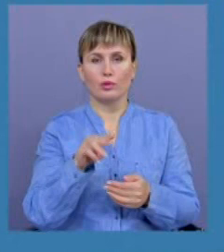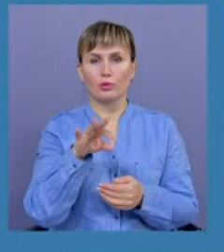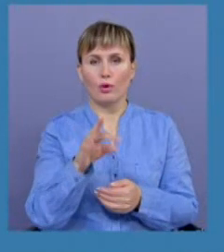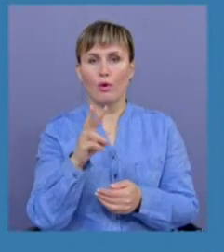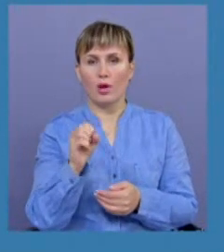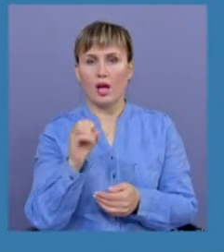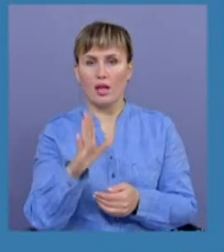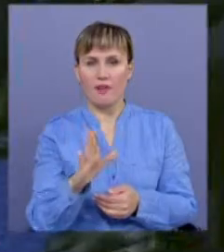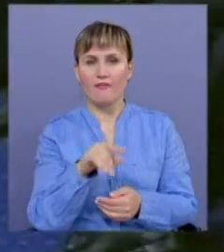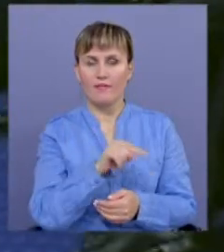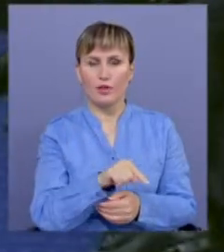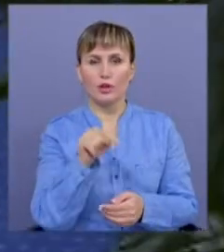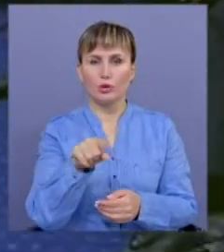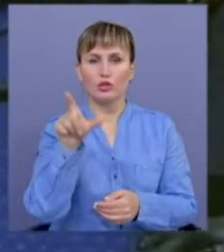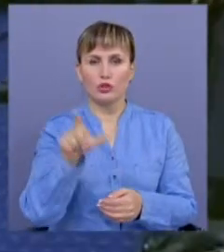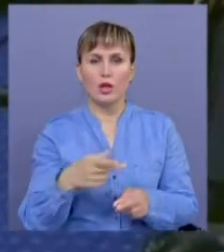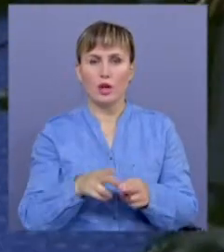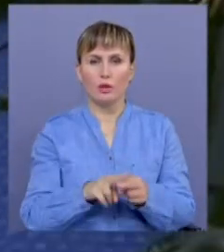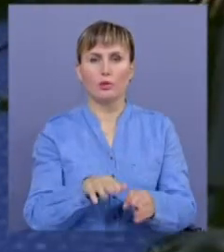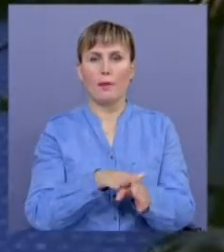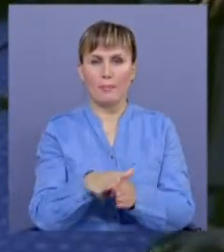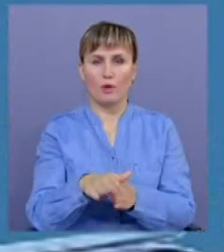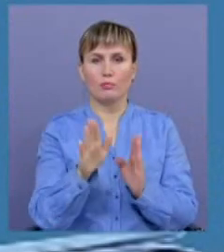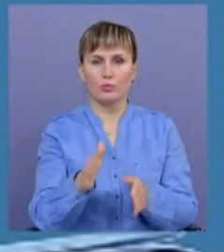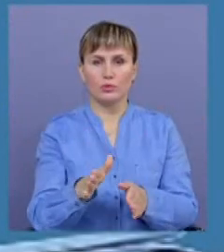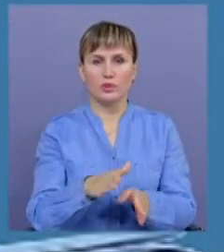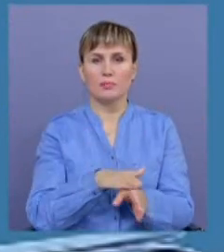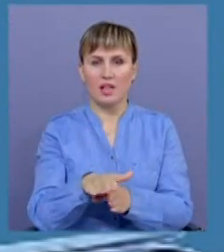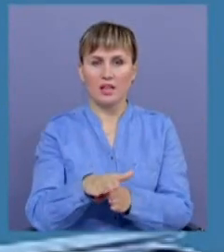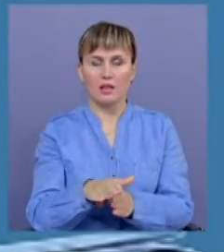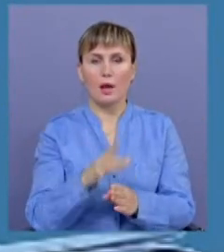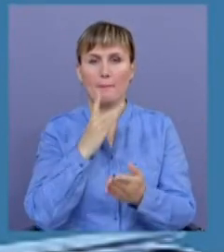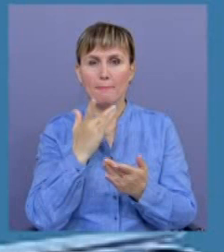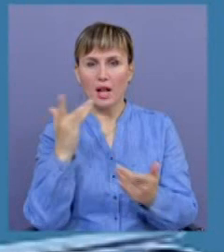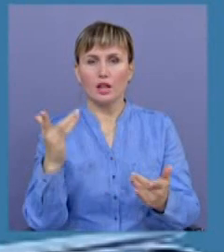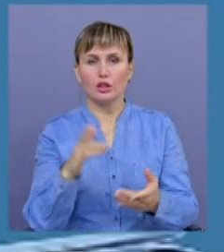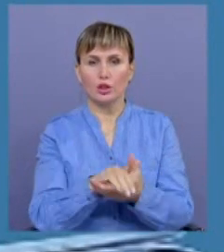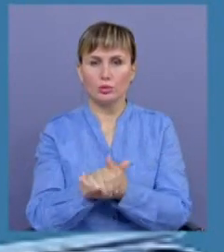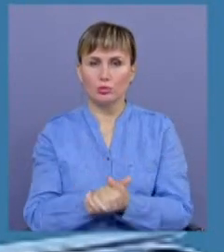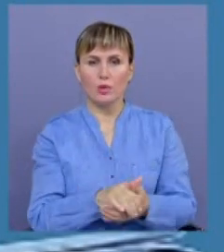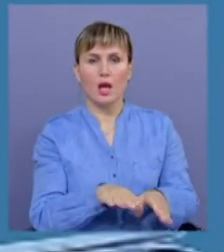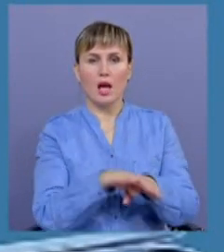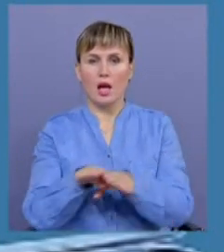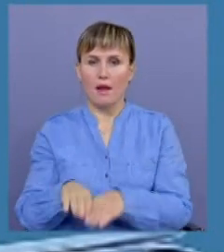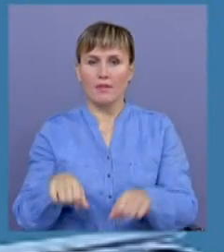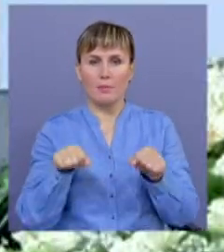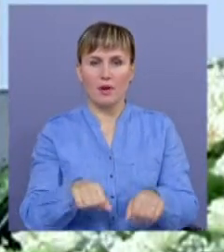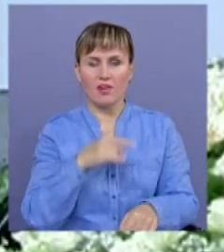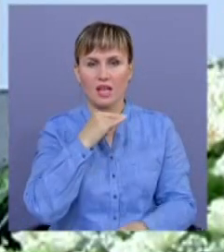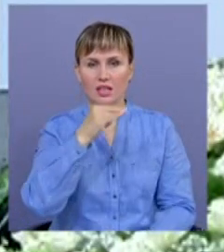Токаев тот человек, который полностью будет следовать политике дружбы, равных прав всех казахстанцев.